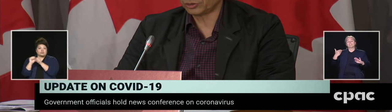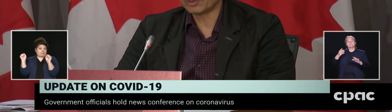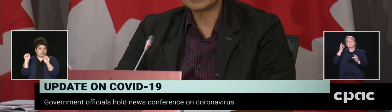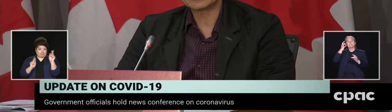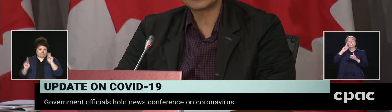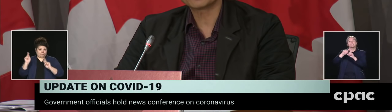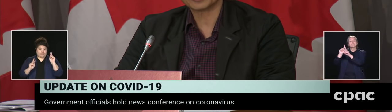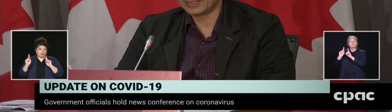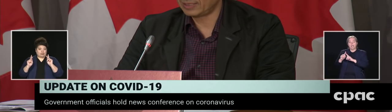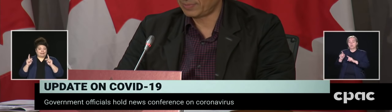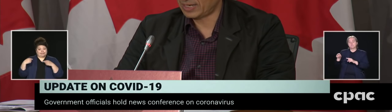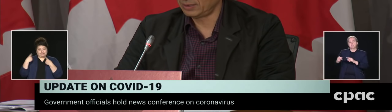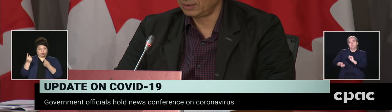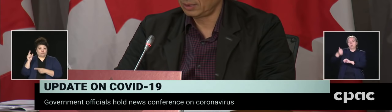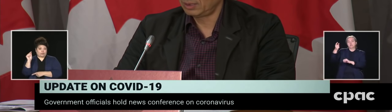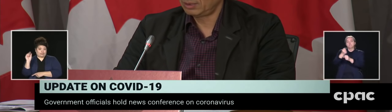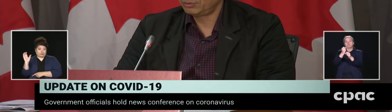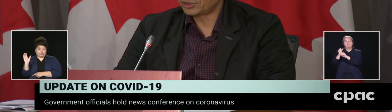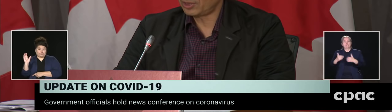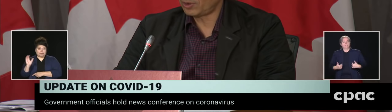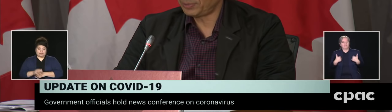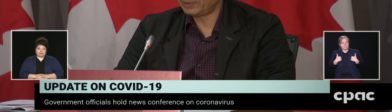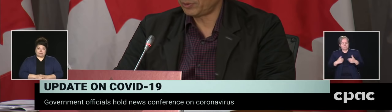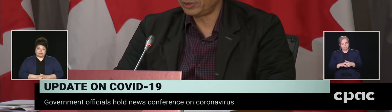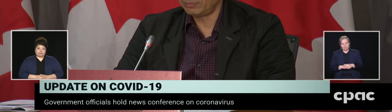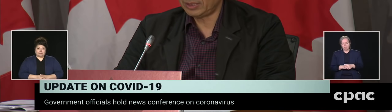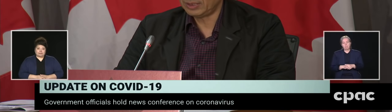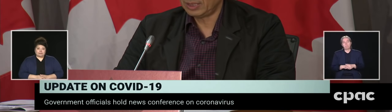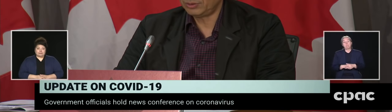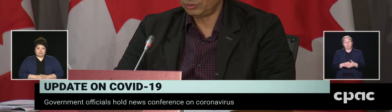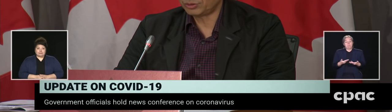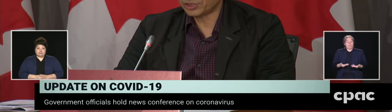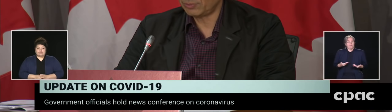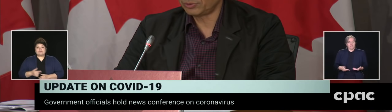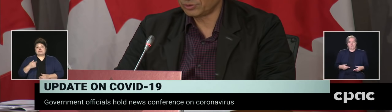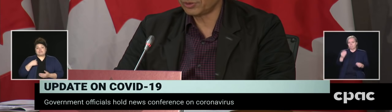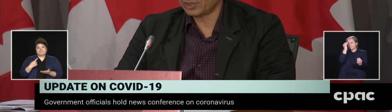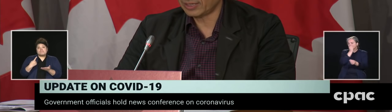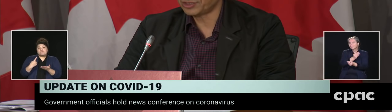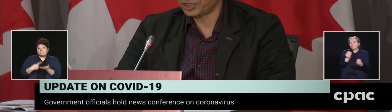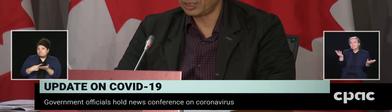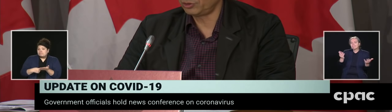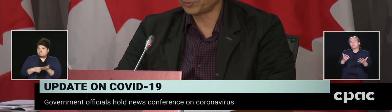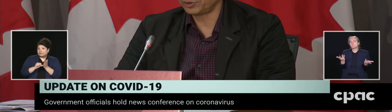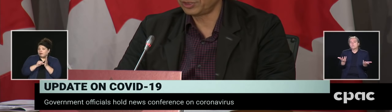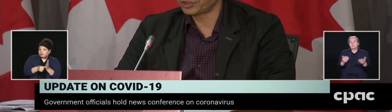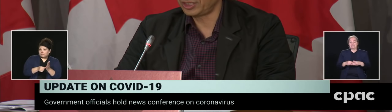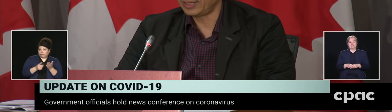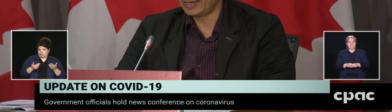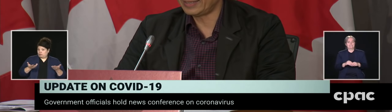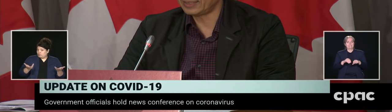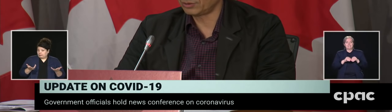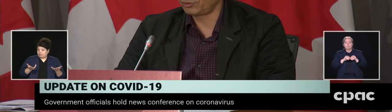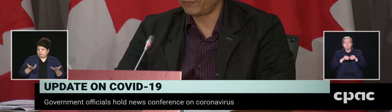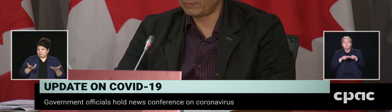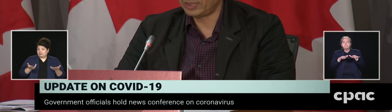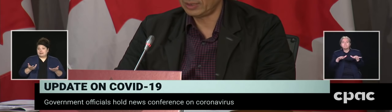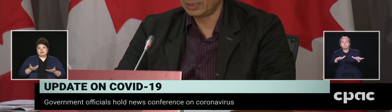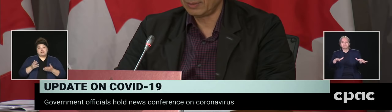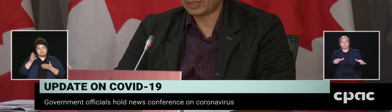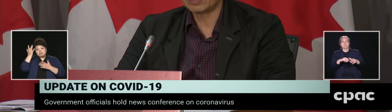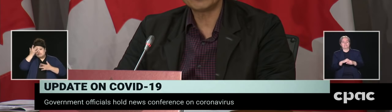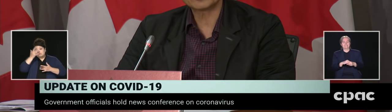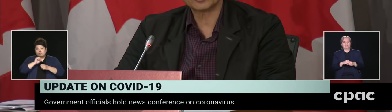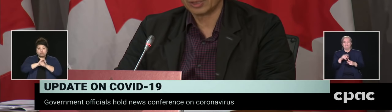m'amène notre message principal. Nous sommes en pleine pandémie et nous nous sommes tous engagés à nous protéger, ainsi que nos